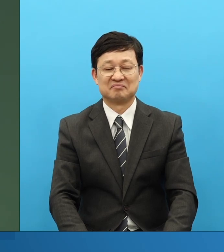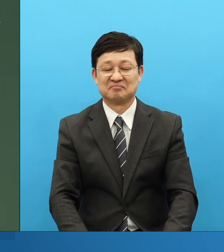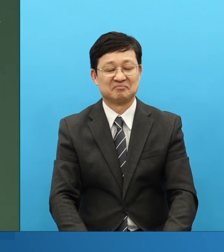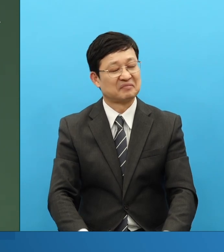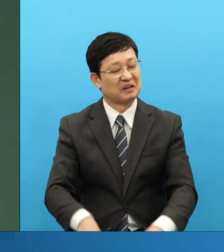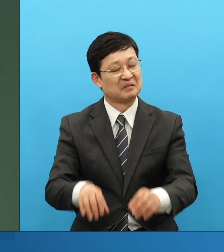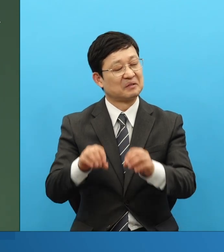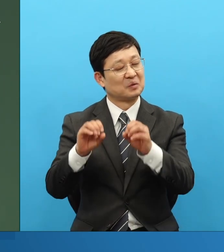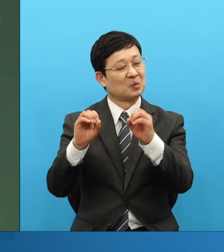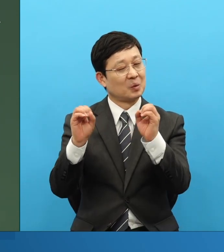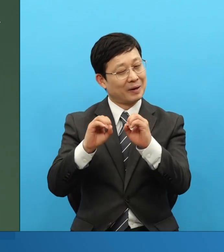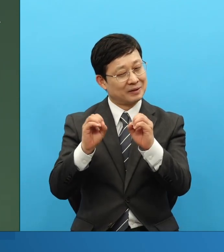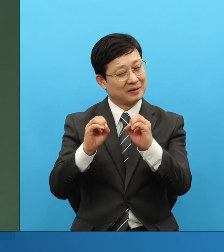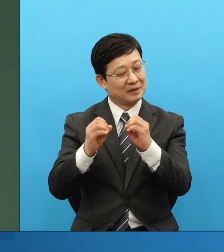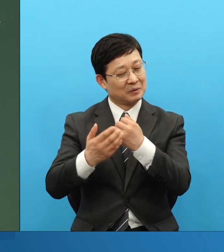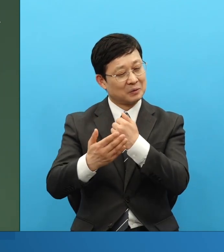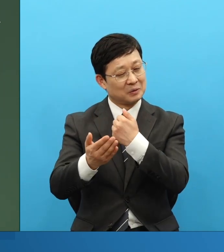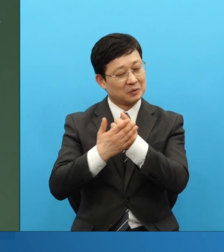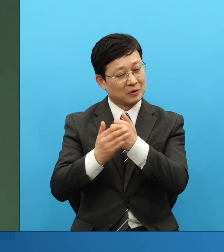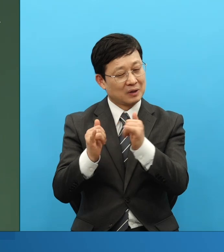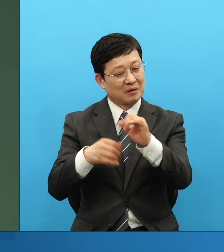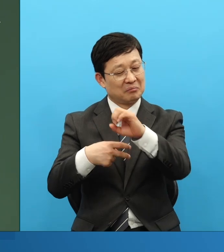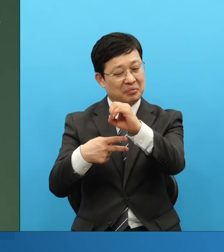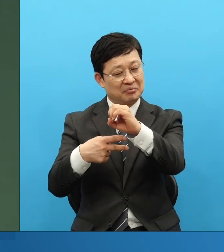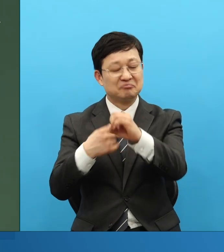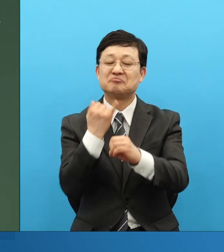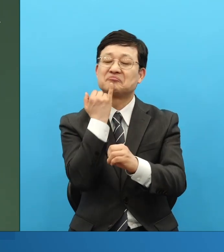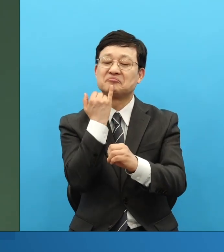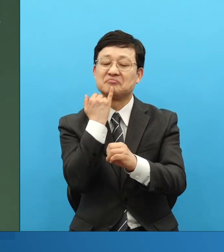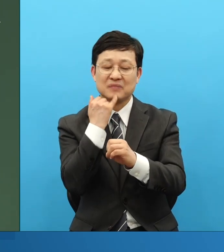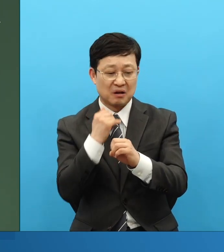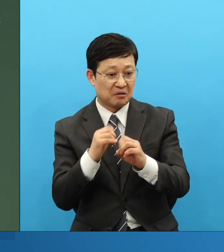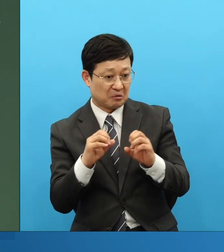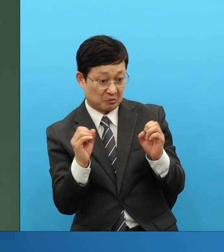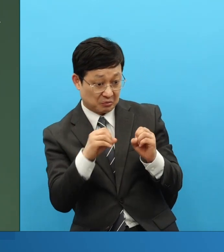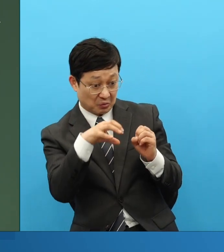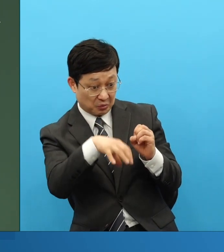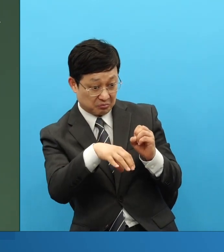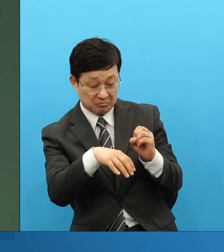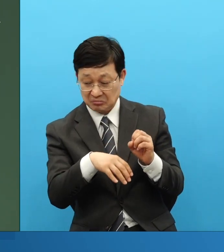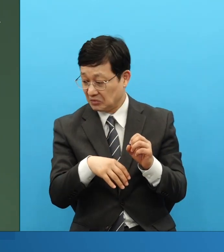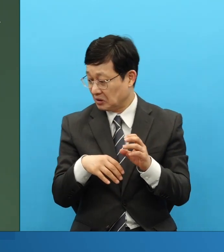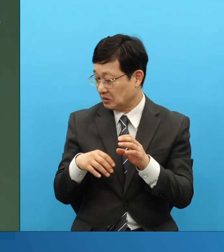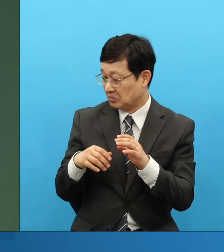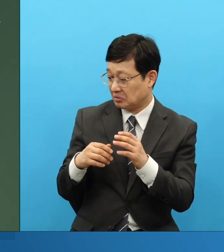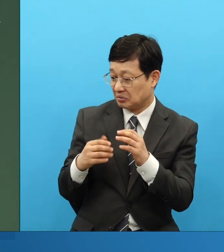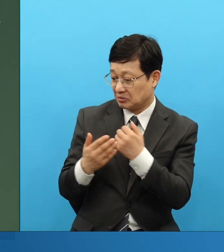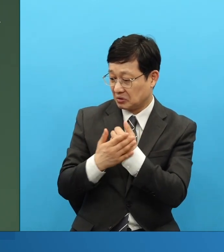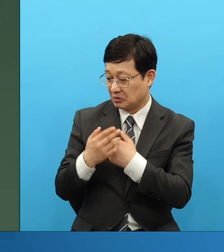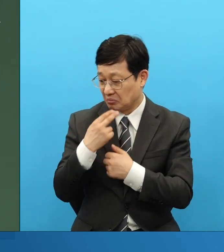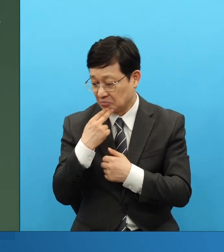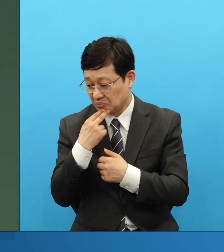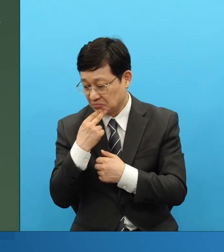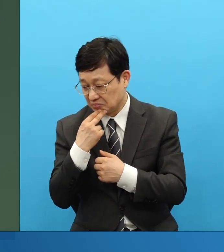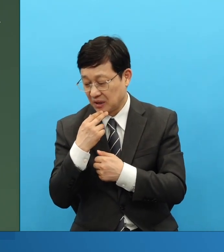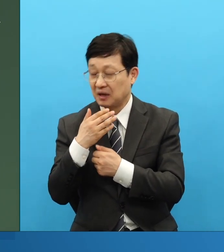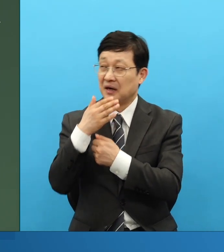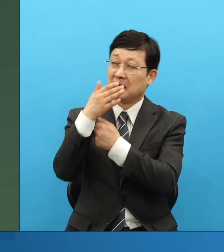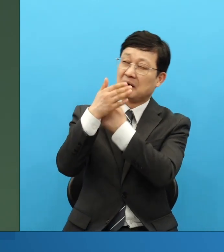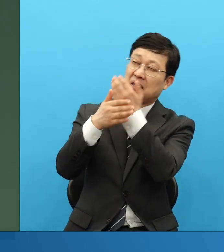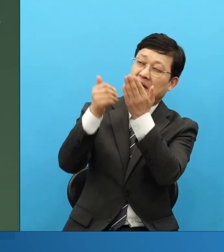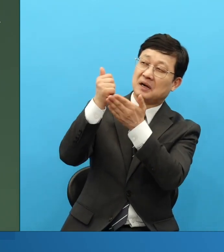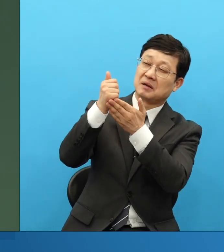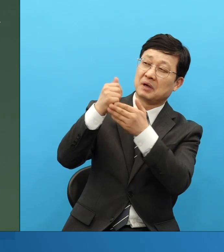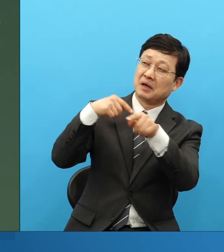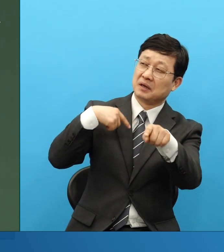노바디로 갑니다. we're heading towards nobody. 그러고 노바디를 찾아갑니다. And we look for this nobody. 그래서 하나님의 역사를 체험하는